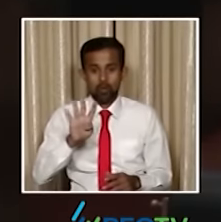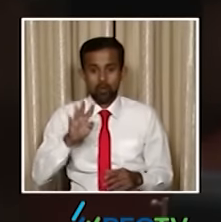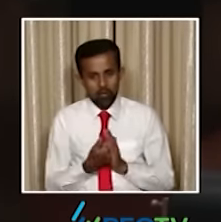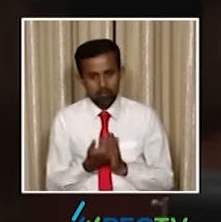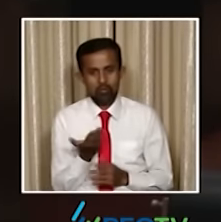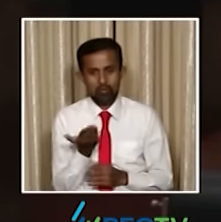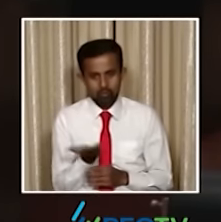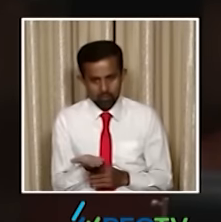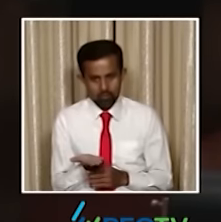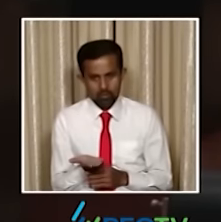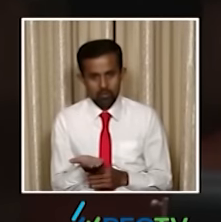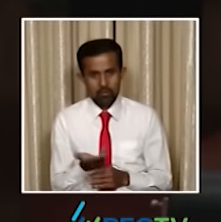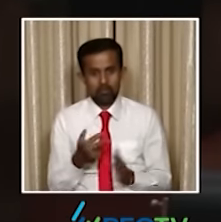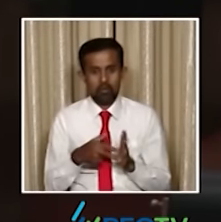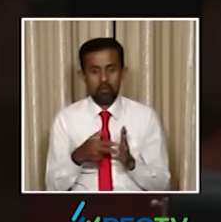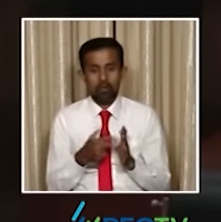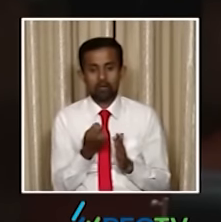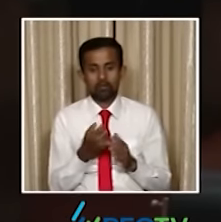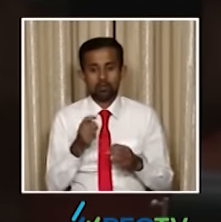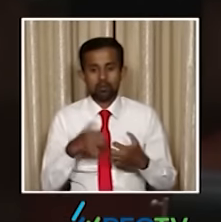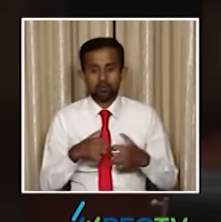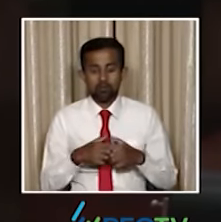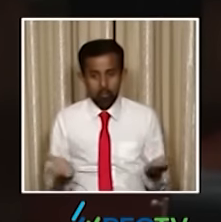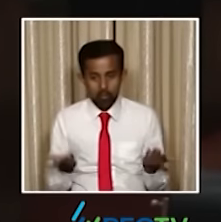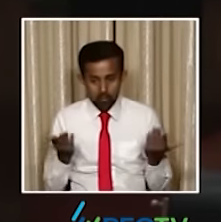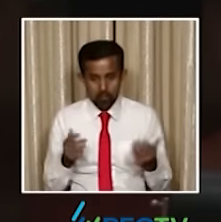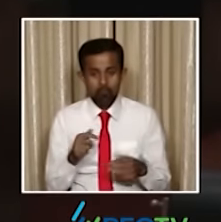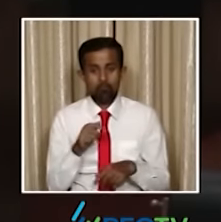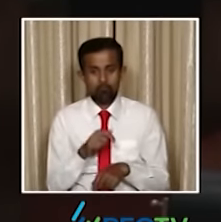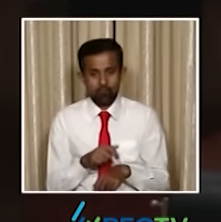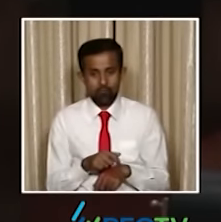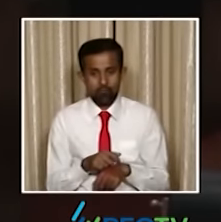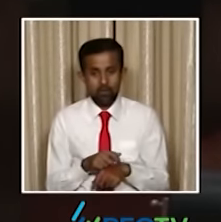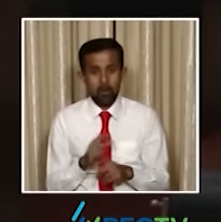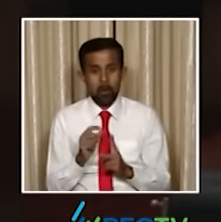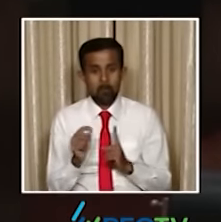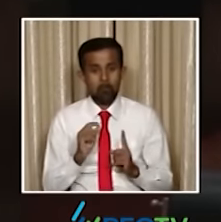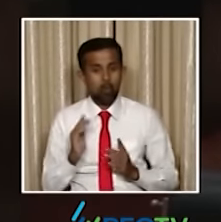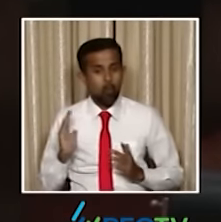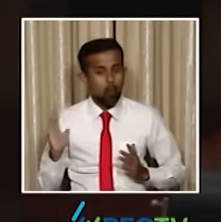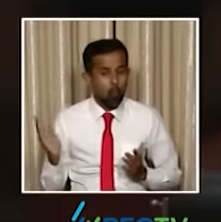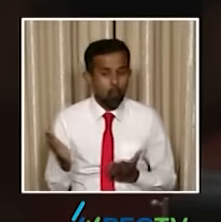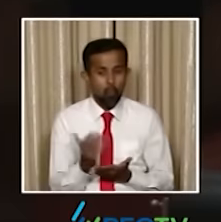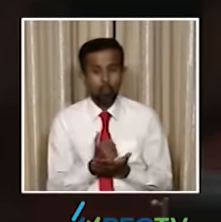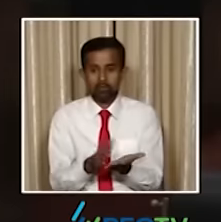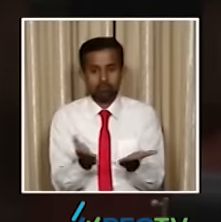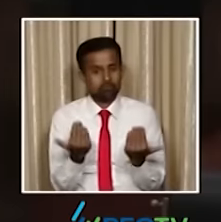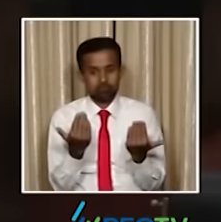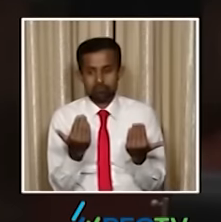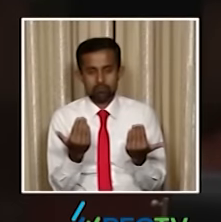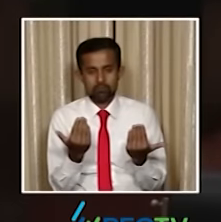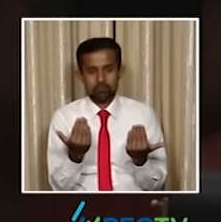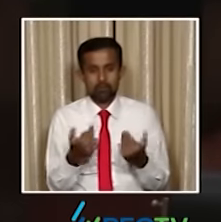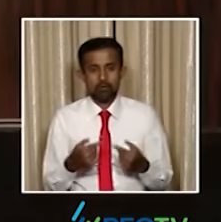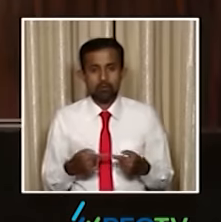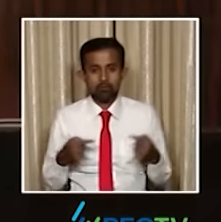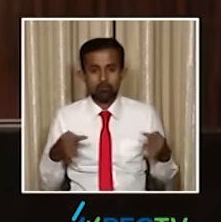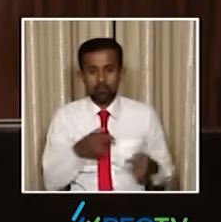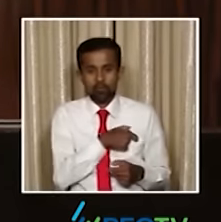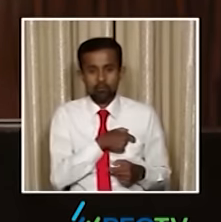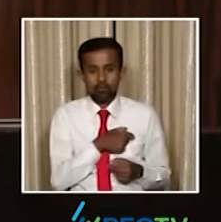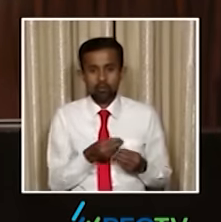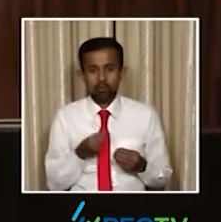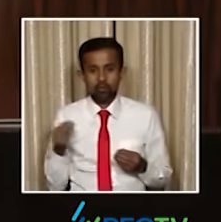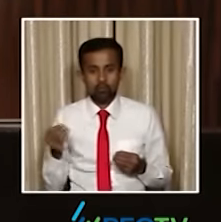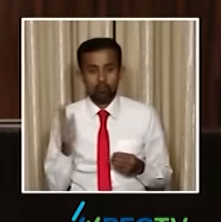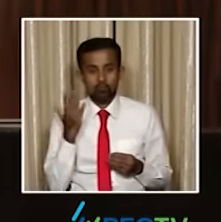විවාදයක් කරා. මේ ආර්ථික ගැටලුව ඉතාම සංකීර්ණ ගැටලුවක්. මේ සඳහා මුළු පාර්ලිමේන්තුවේම සහයෝගය අපිට අවශ්‍යයි. විපක්ෂ නායකතුමාට ලබා දීලා